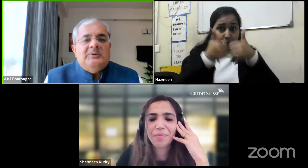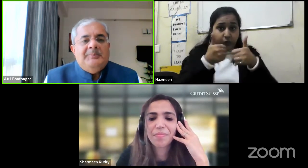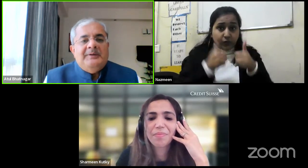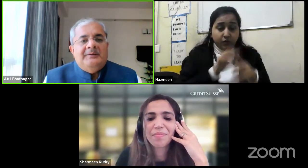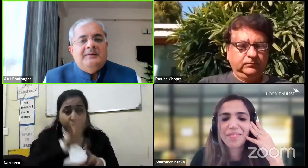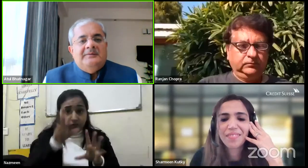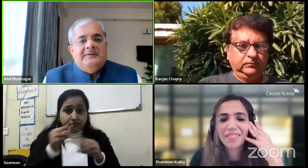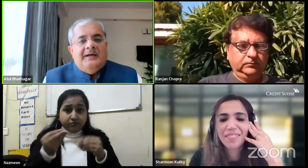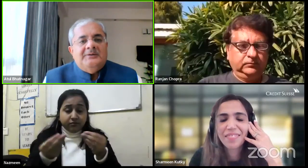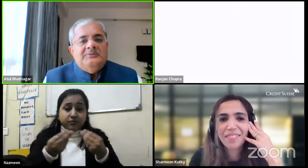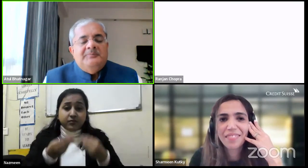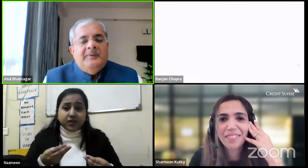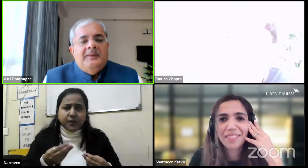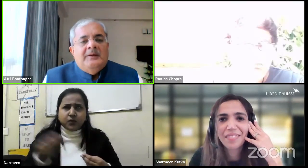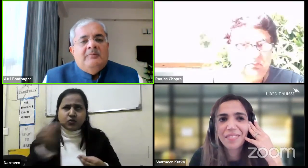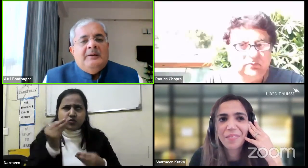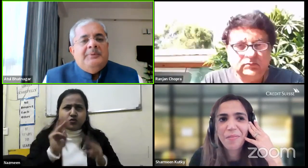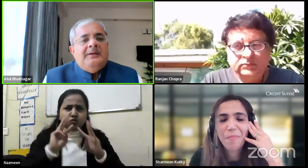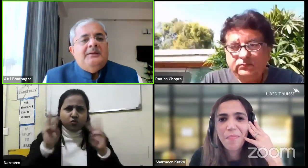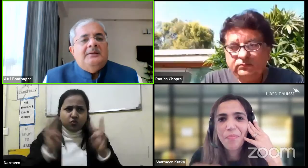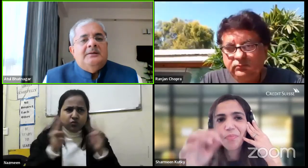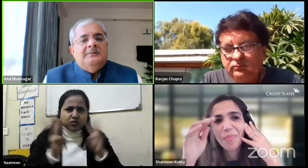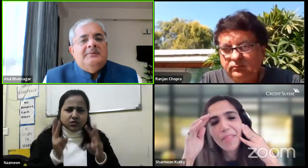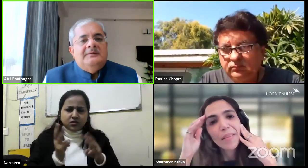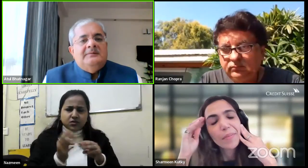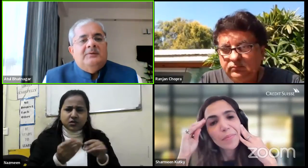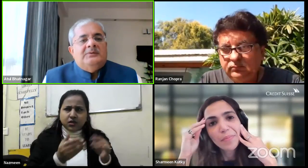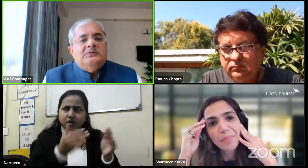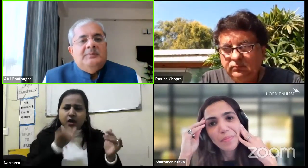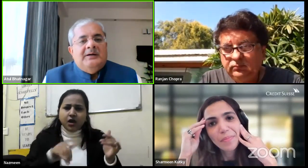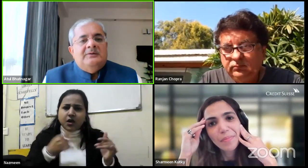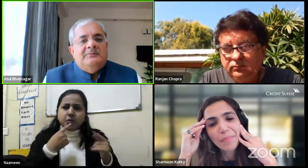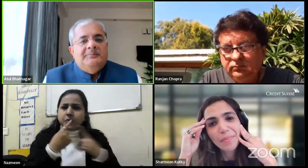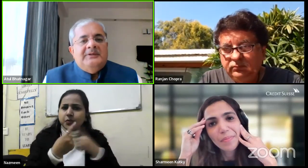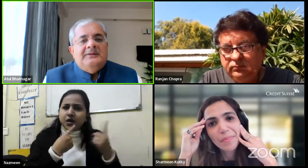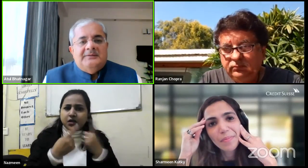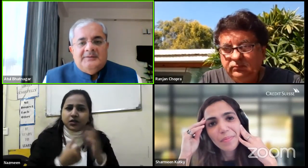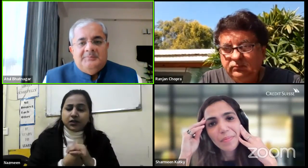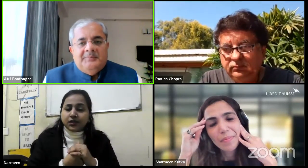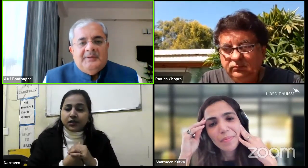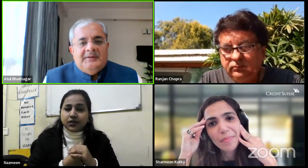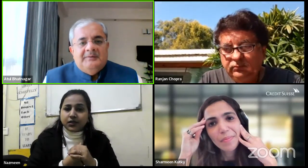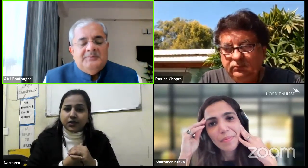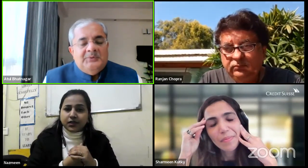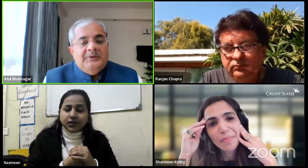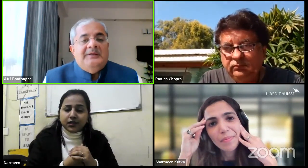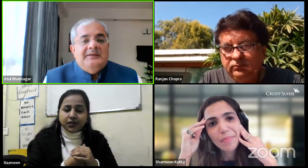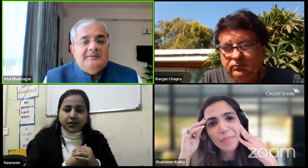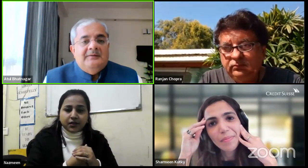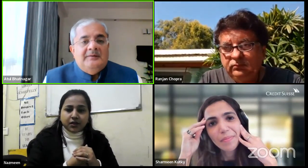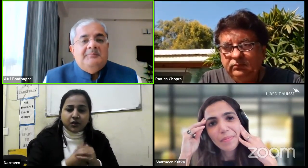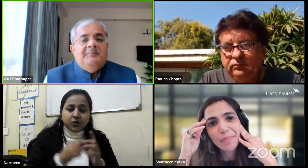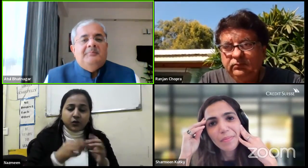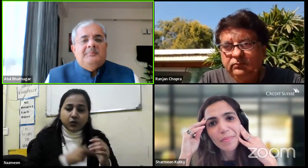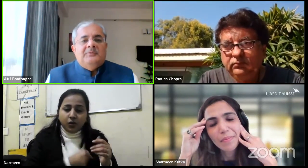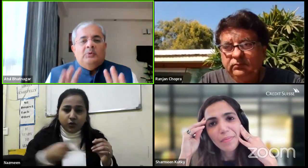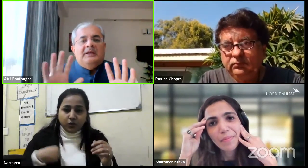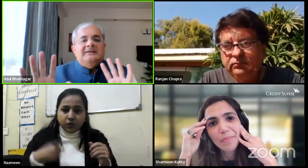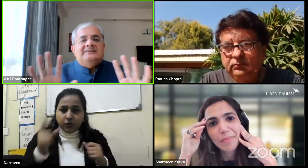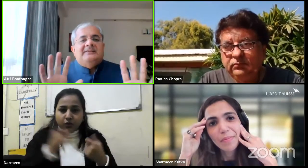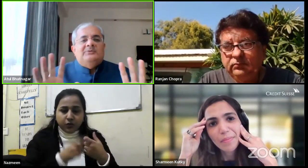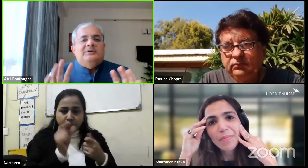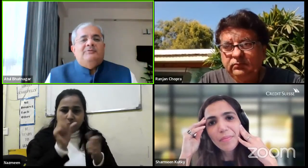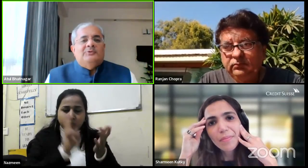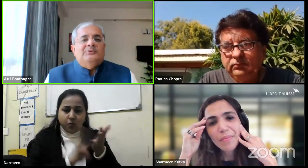एक workshop में से आया हूँ. वहाँ पे डॉक्टर कुमार ऑफ मेदांता उन्होंने ये